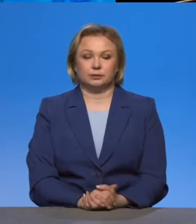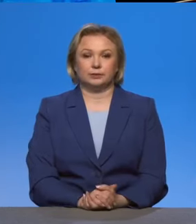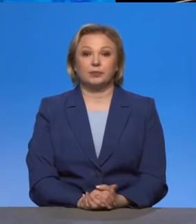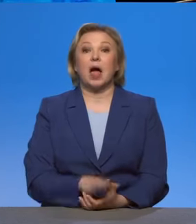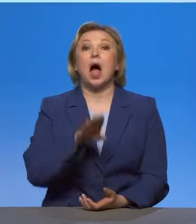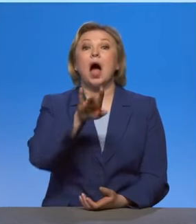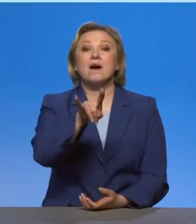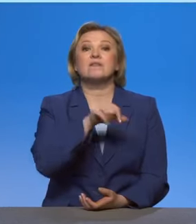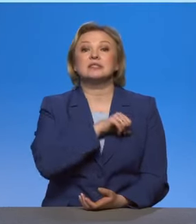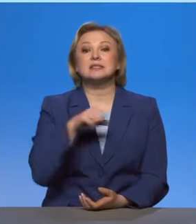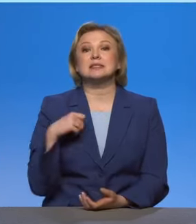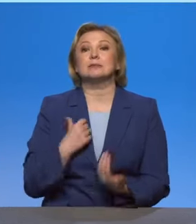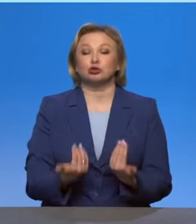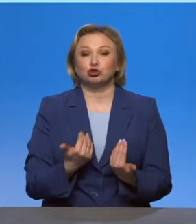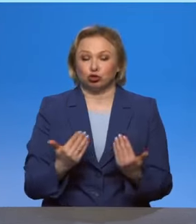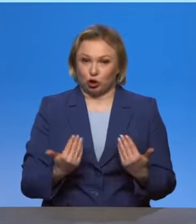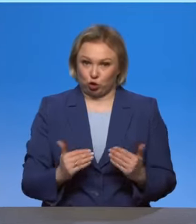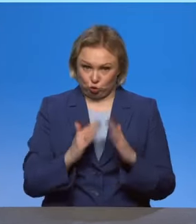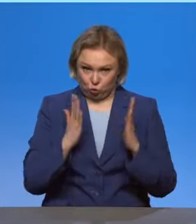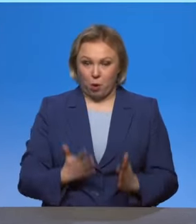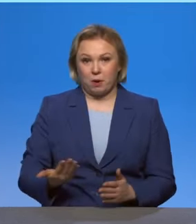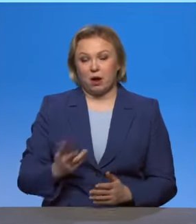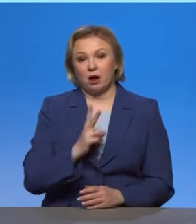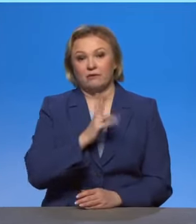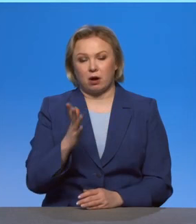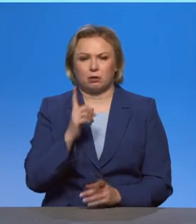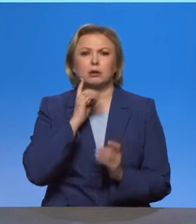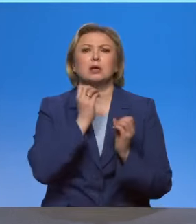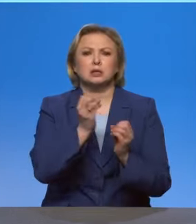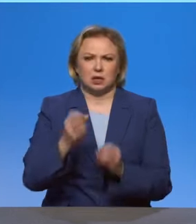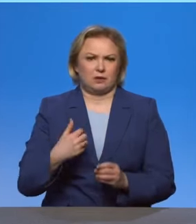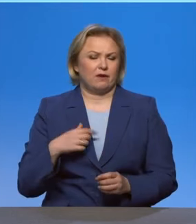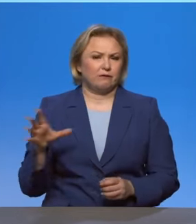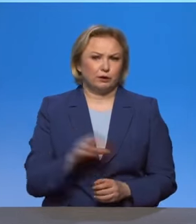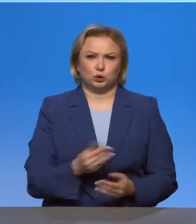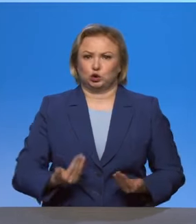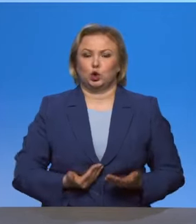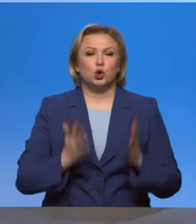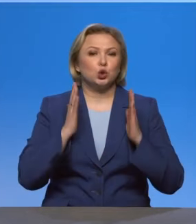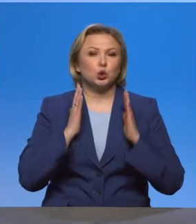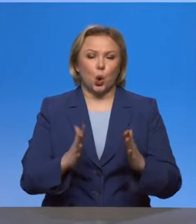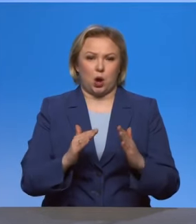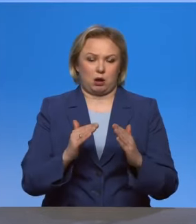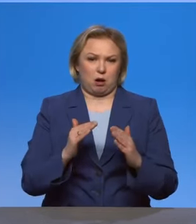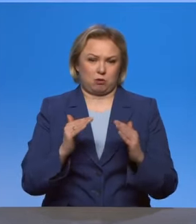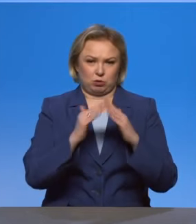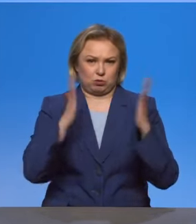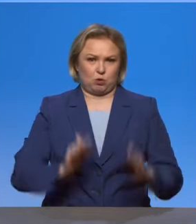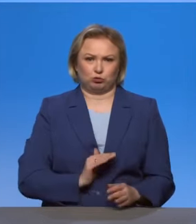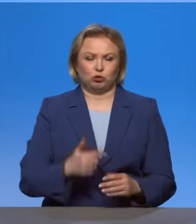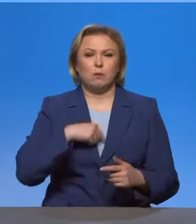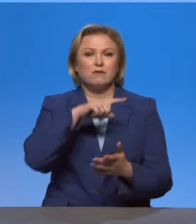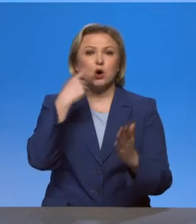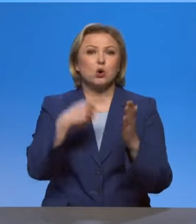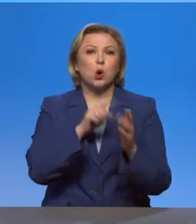живете сейчас в доме или в квартире? Естественно, всю жизнь только в сельской местности, это города мне и близко не надо.